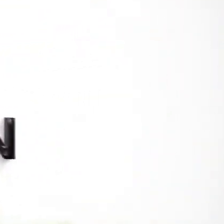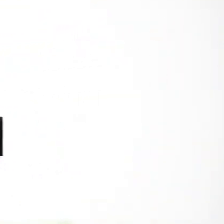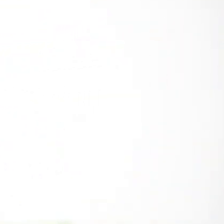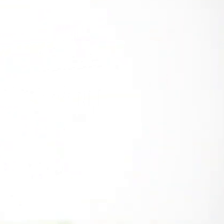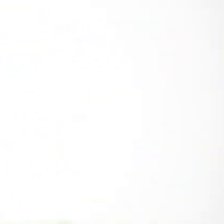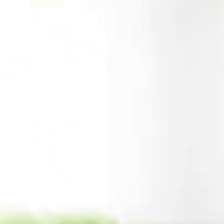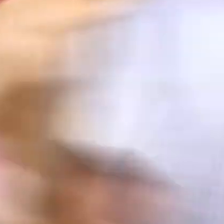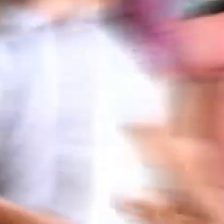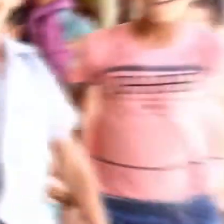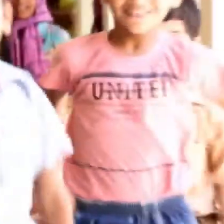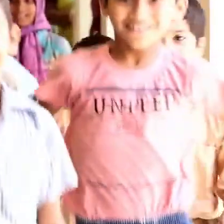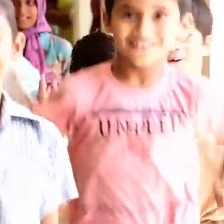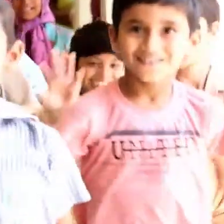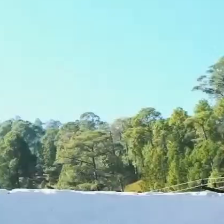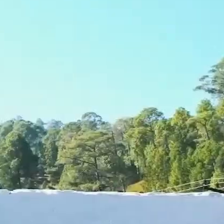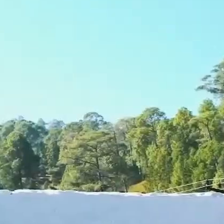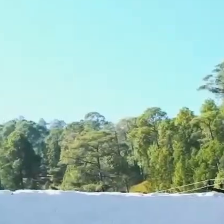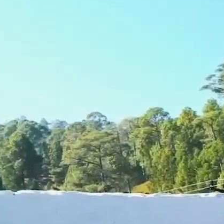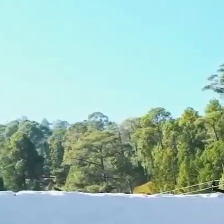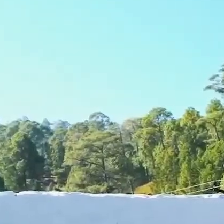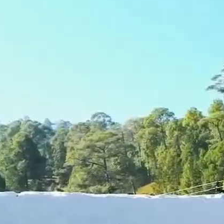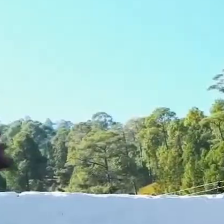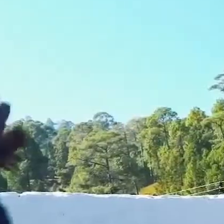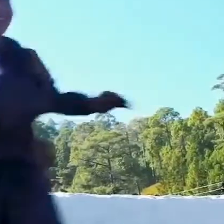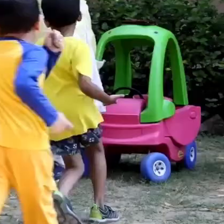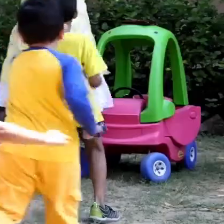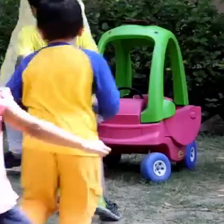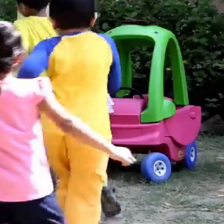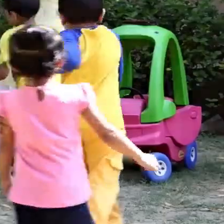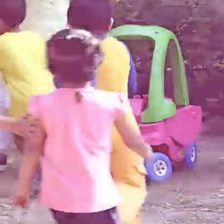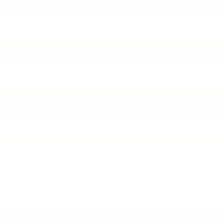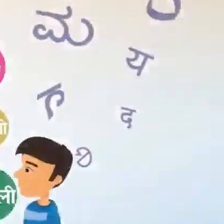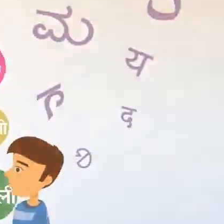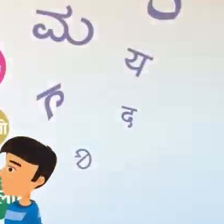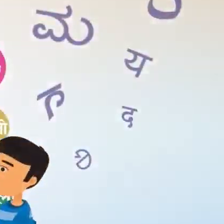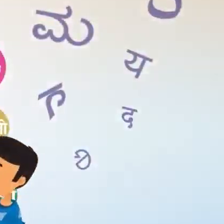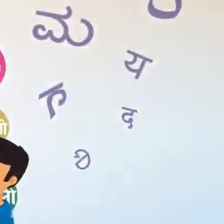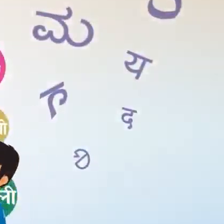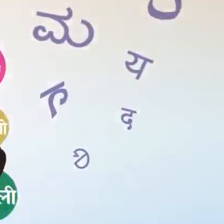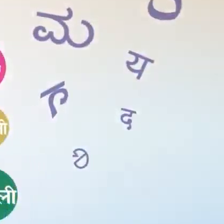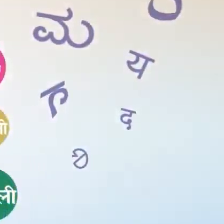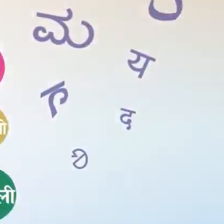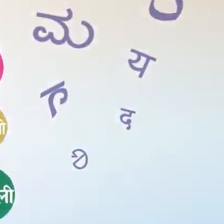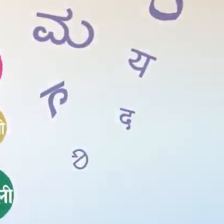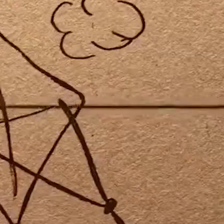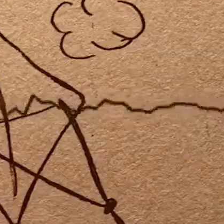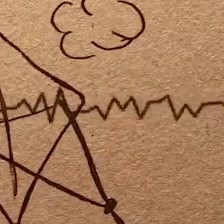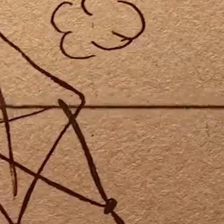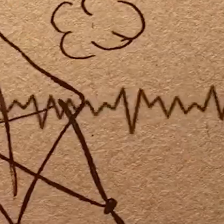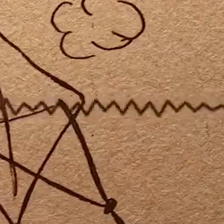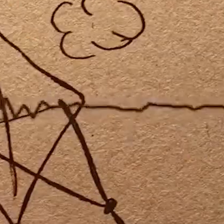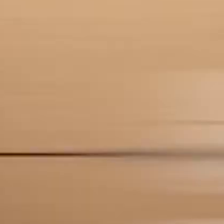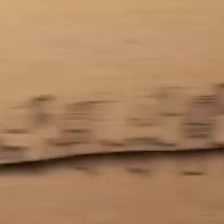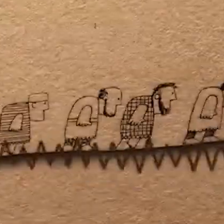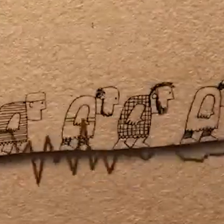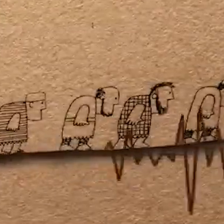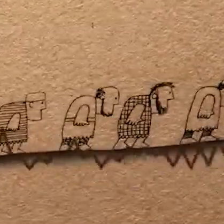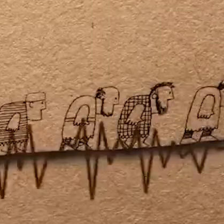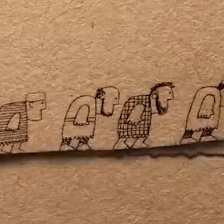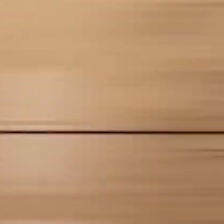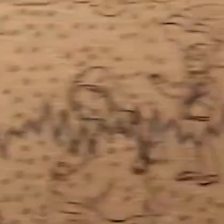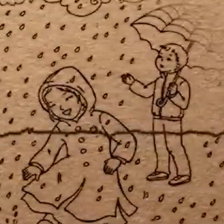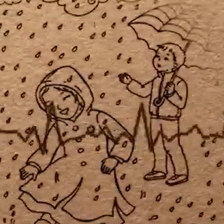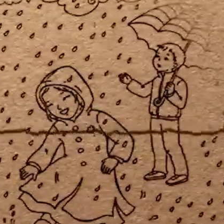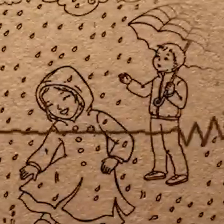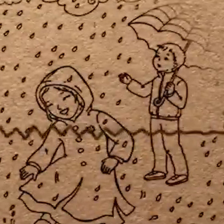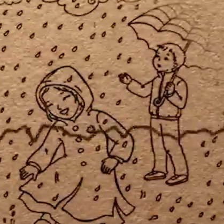भारत सरकार की एक अनूठी और सराहनीय पहल का हिस्सा बने तथा भारतीय भाषाओं और अंग्रेजी में लोकगीत